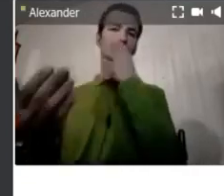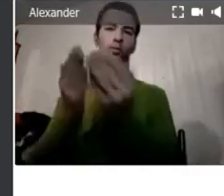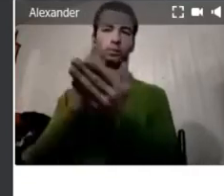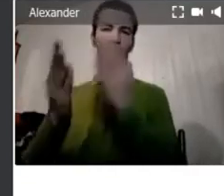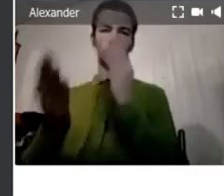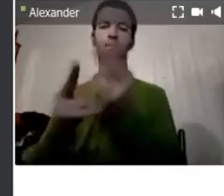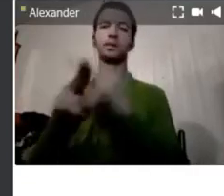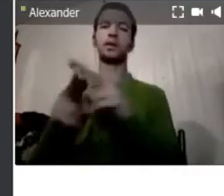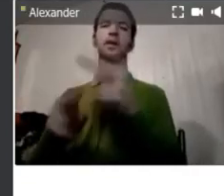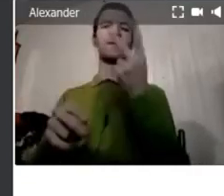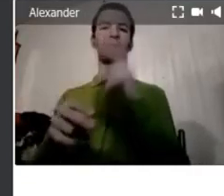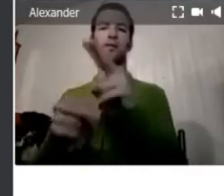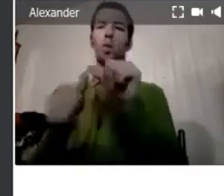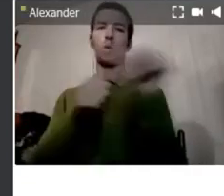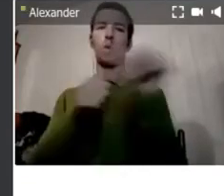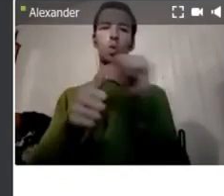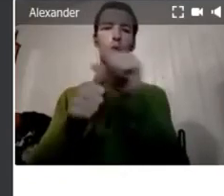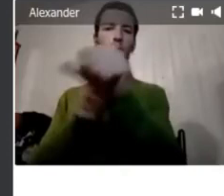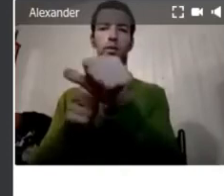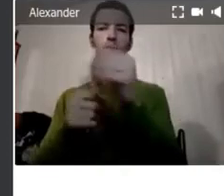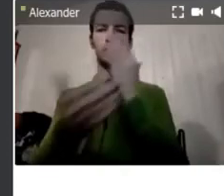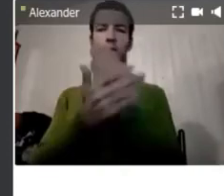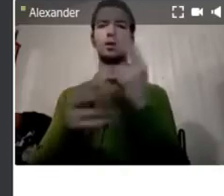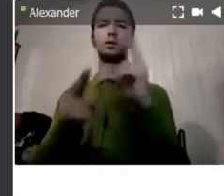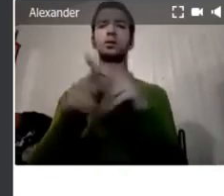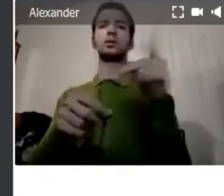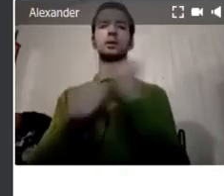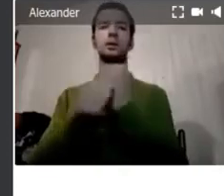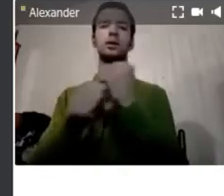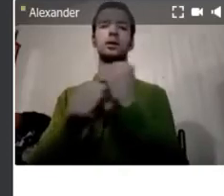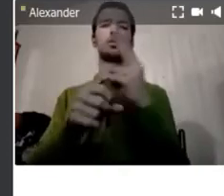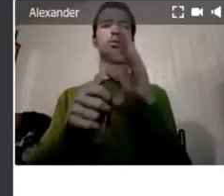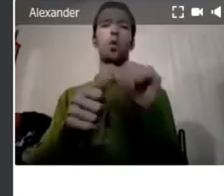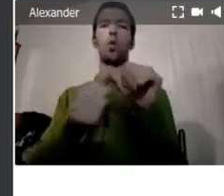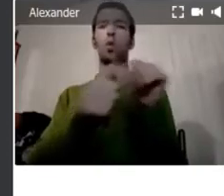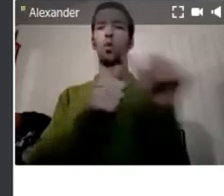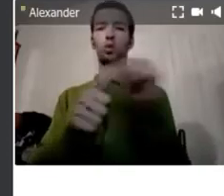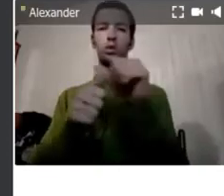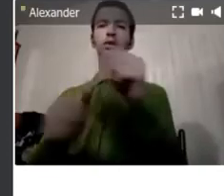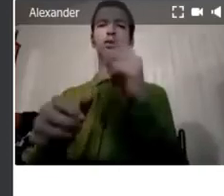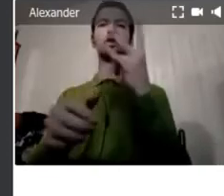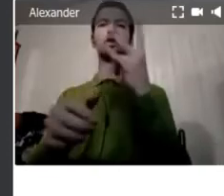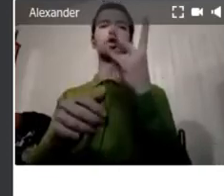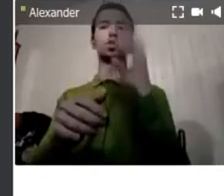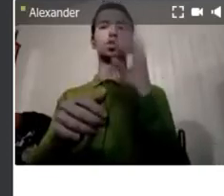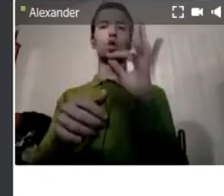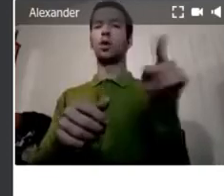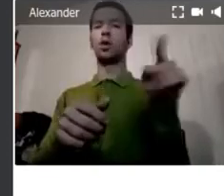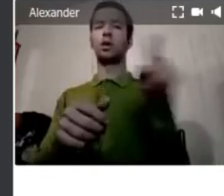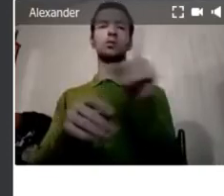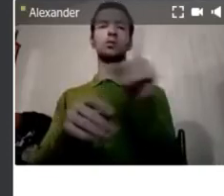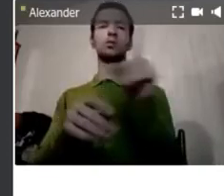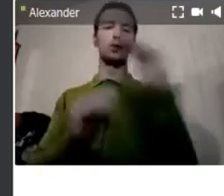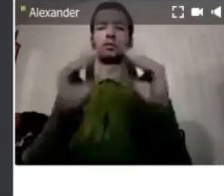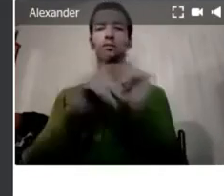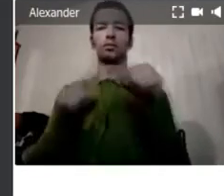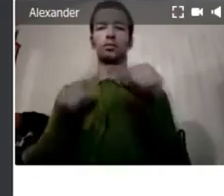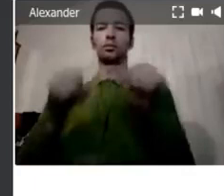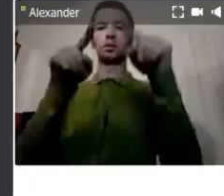можете покупать ценные бумаги, быть также участником партнерской программы. Значит, что там